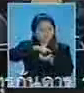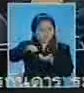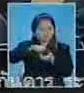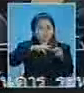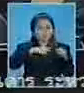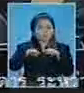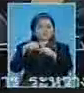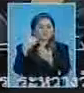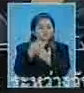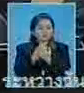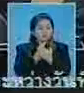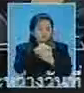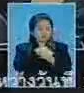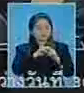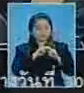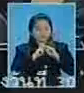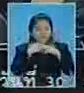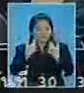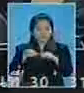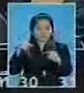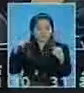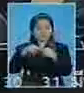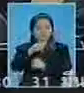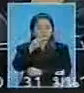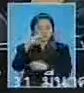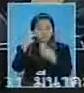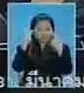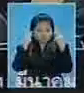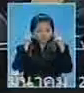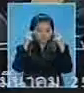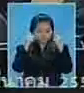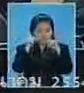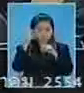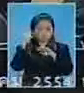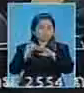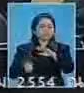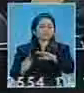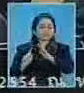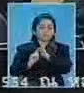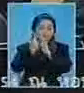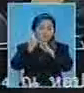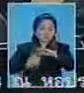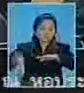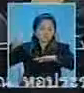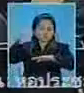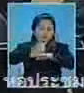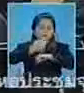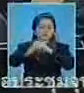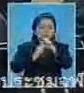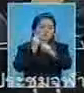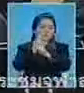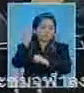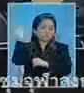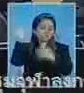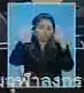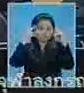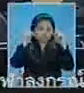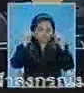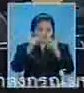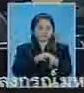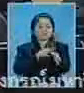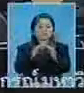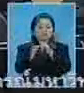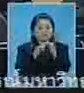ยท่านนายกรัฐมนตรีณวันที่ท่านนายกรัฐมนตรีเข้ามารับตำแหน่งเมื่อ2ปีที่แล้วคืออย่างนี้ครับท่านประธ